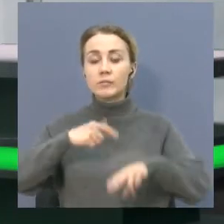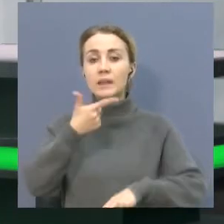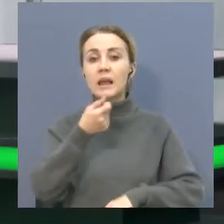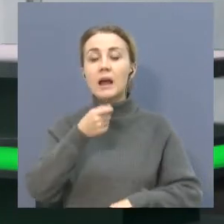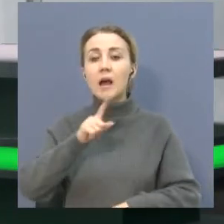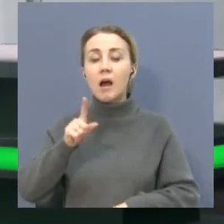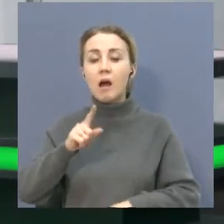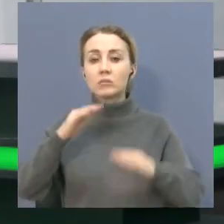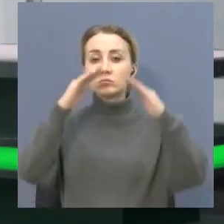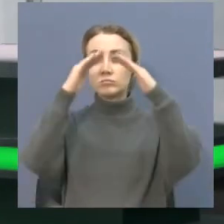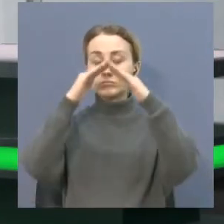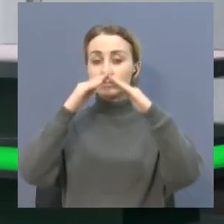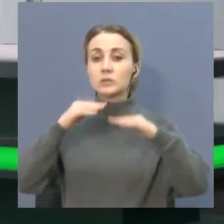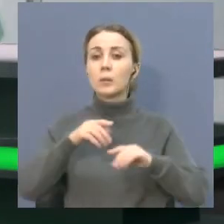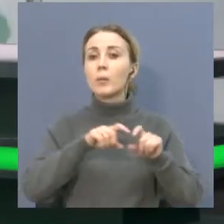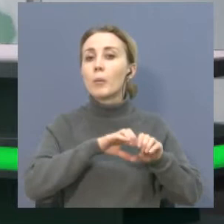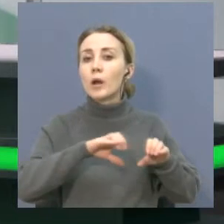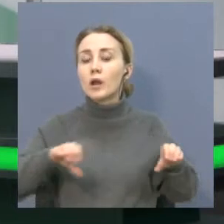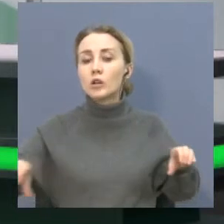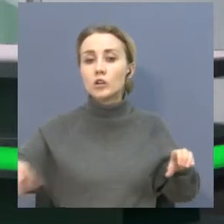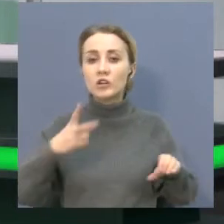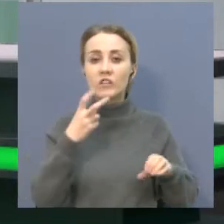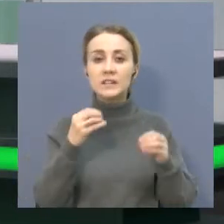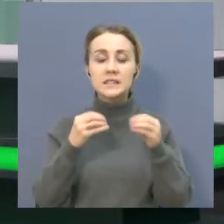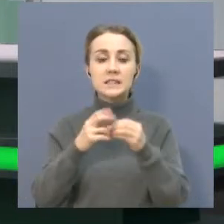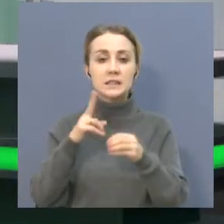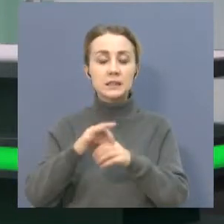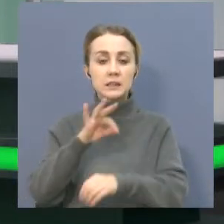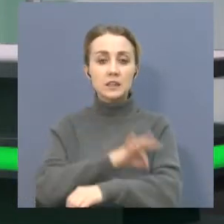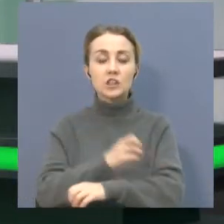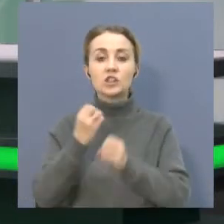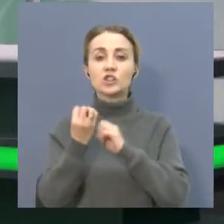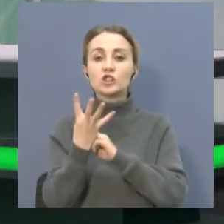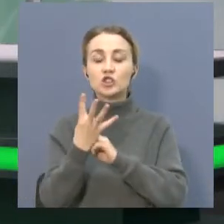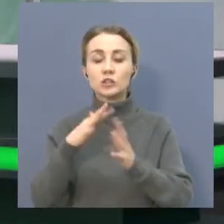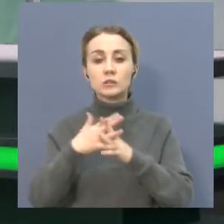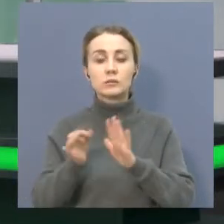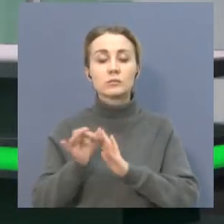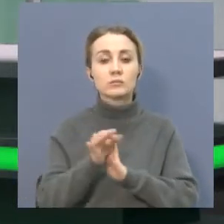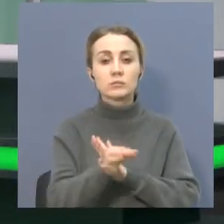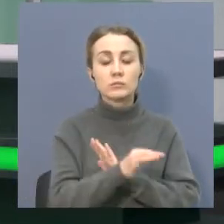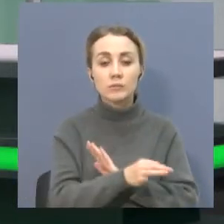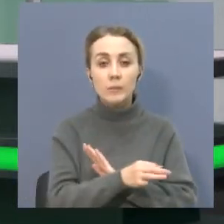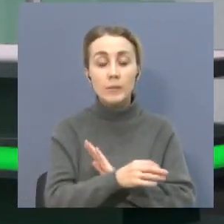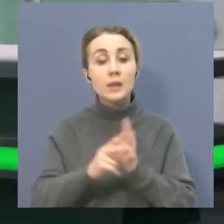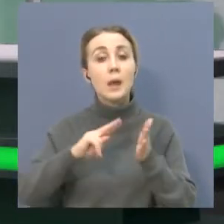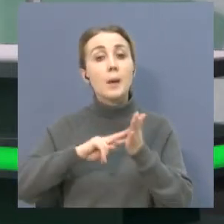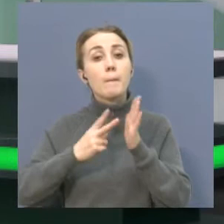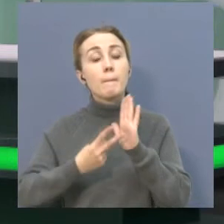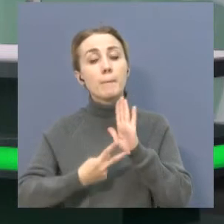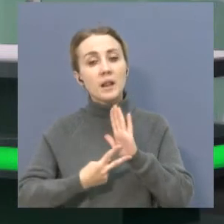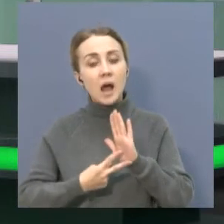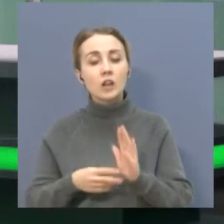шақырым болатын газ тарту желілерінің құрылысы аяқталады деп жоспарланып отыр. Облыста көгілдір отмен қамту ісіндегі жоспарлар жайында